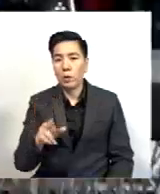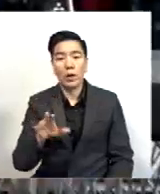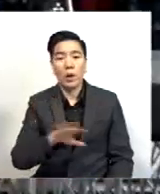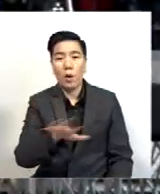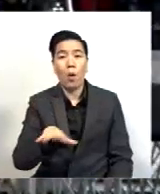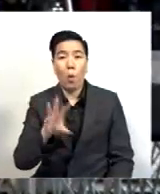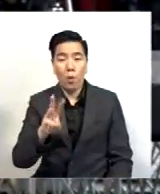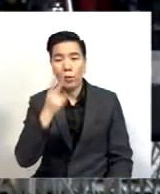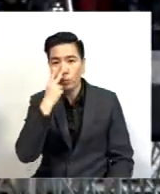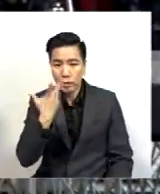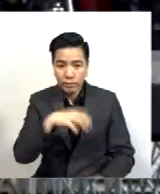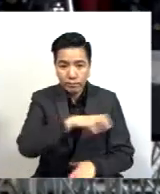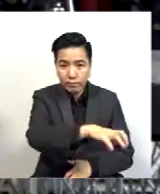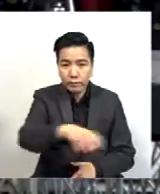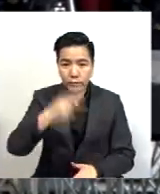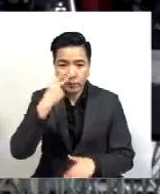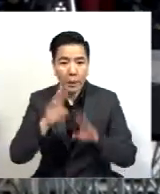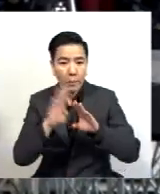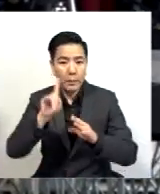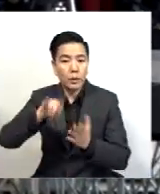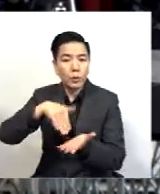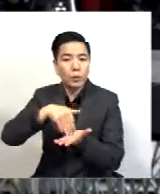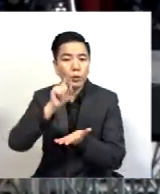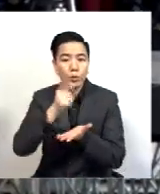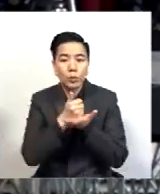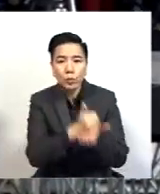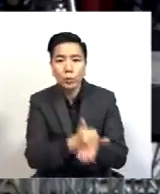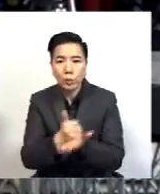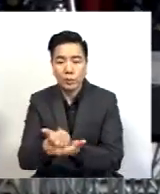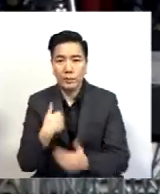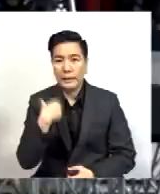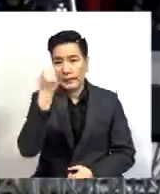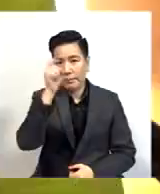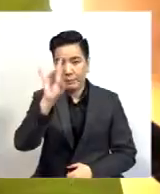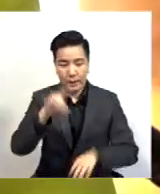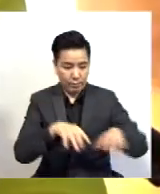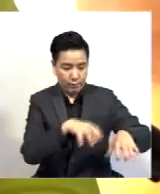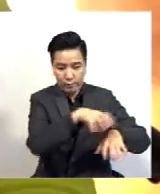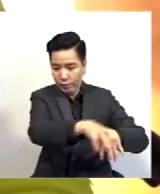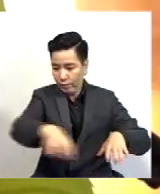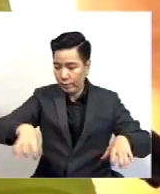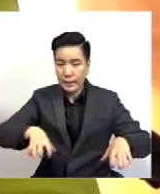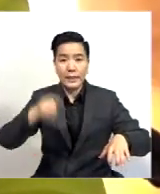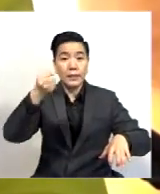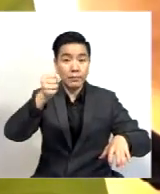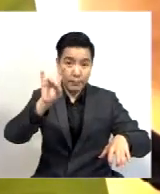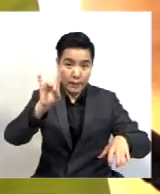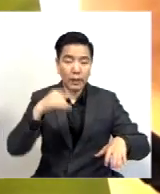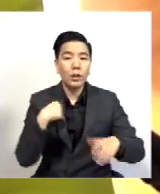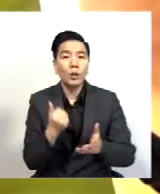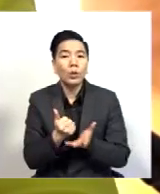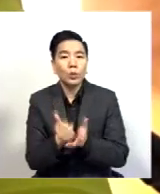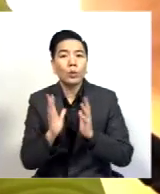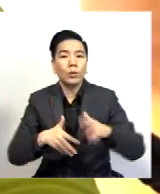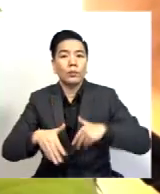แห่งในพื้นที่สำรวจสถานที่เพื่อจะเปิดมาเป็นศูนย์ลักษณะแบบนี้เนี่ยนะคะอีก18แห่งด้วยค่ะ ค่ะก็เรียกว่าเป็นการ